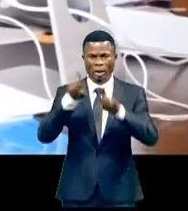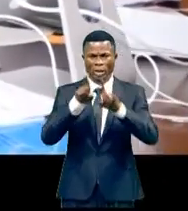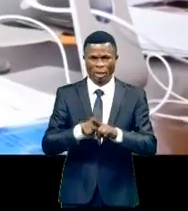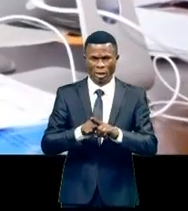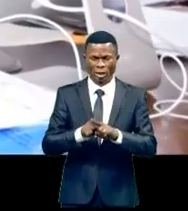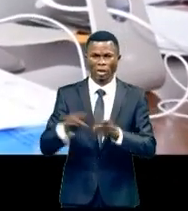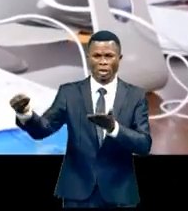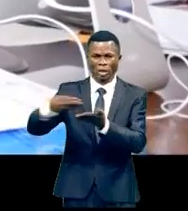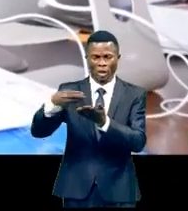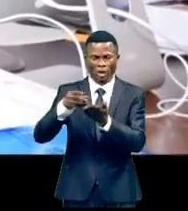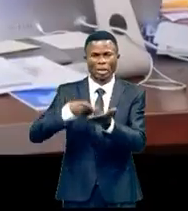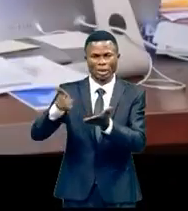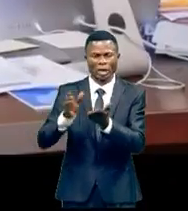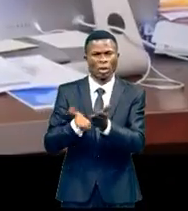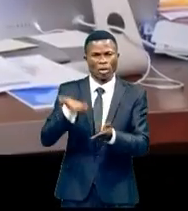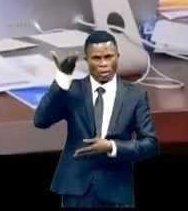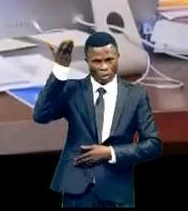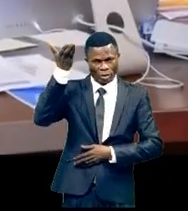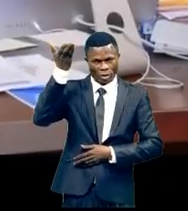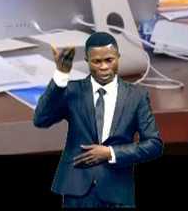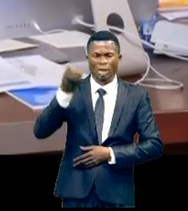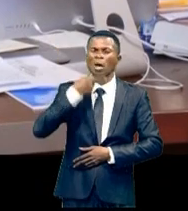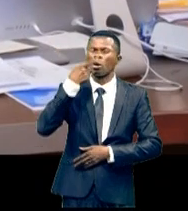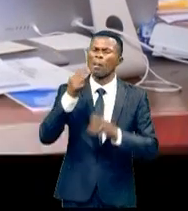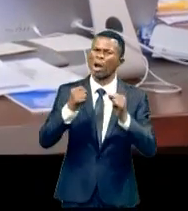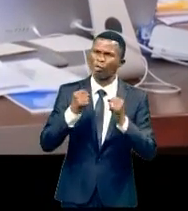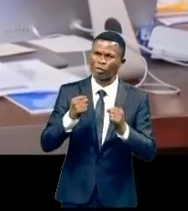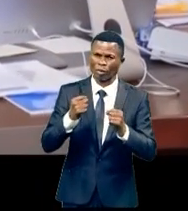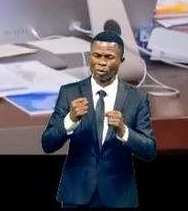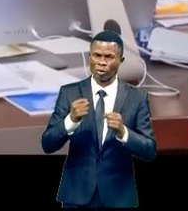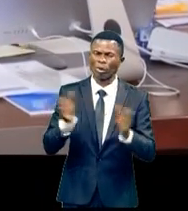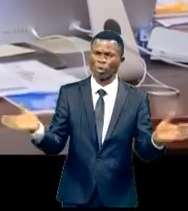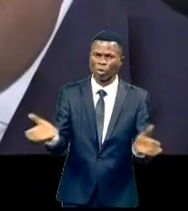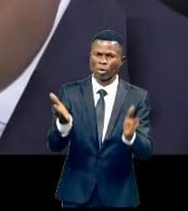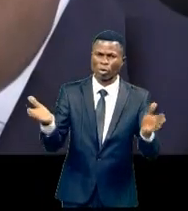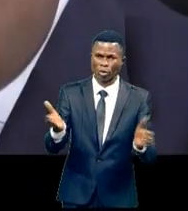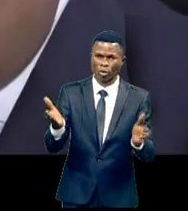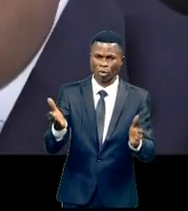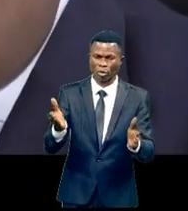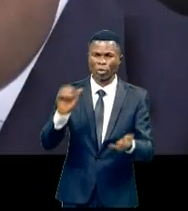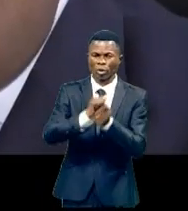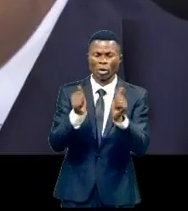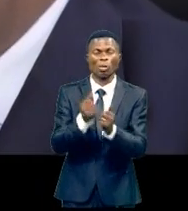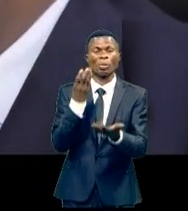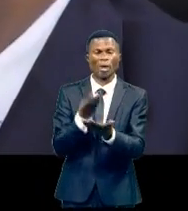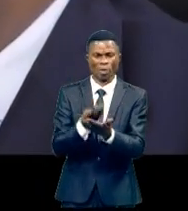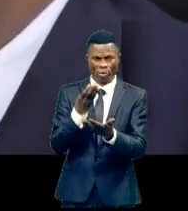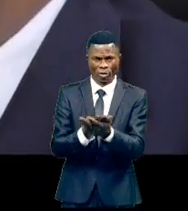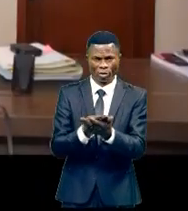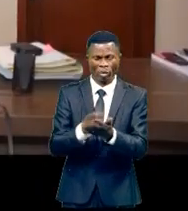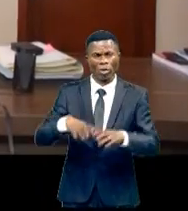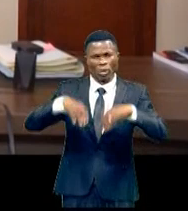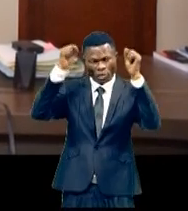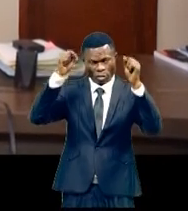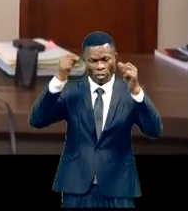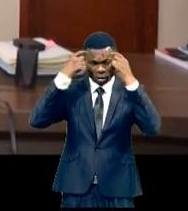masse salariale. Il a insisté sur le renforcement de l'orthodoxie budgétaire en adoptant